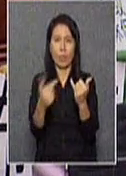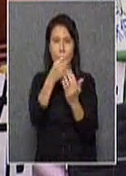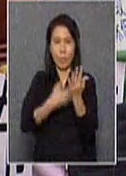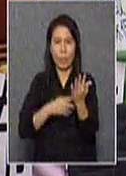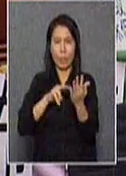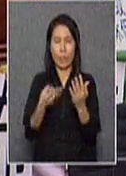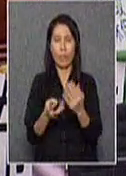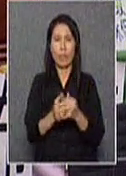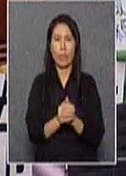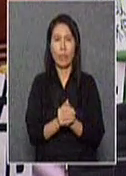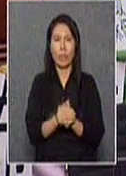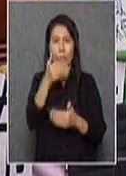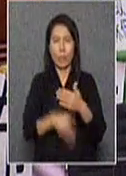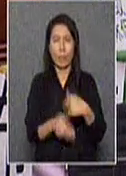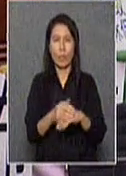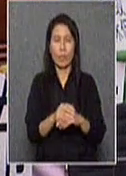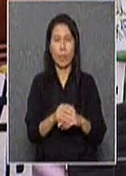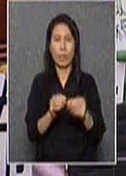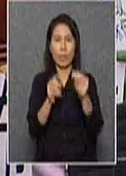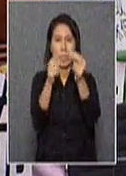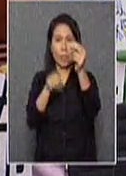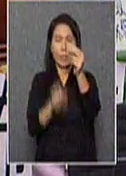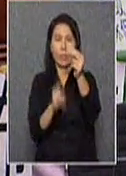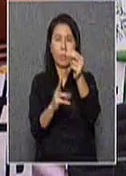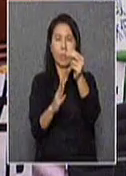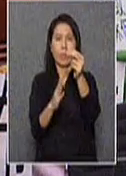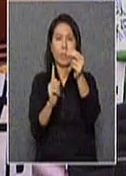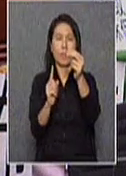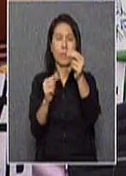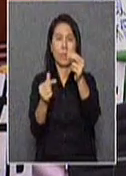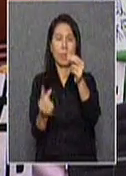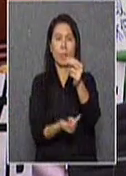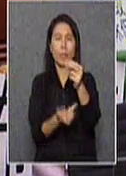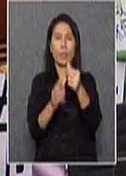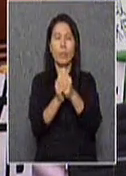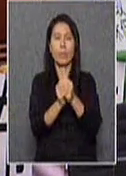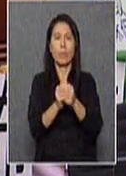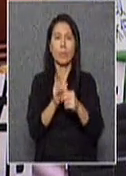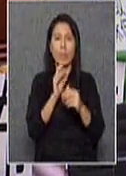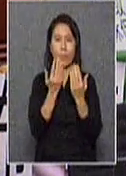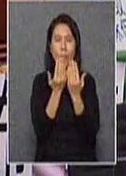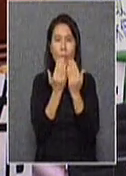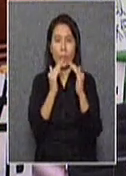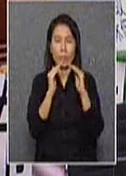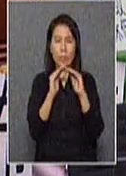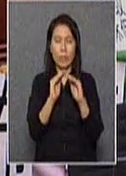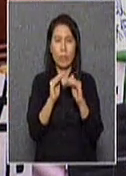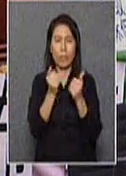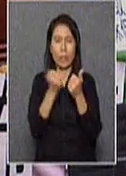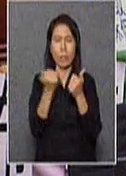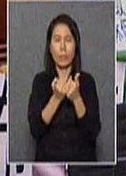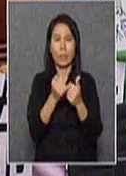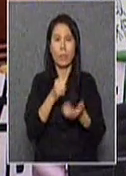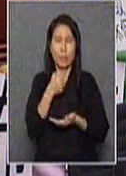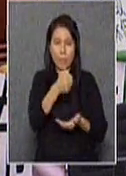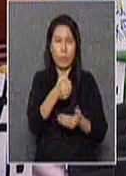688項修正案，削減7410萬，相當於學生資助辦事處非公